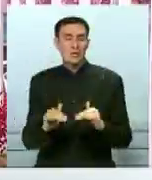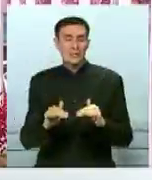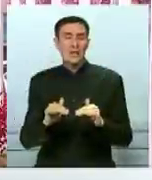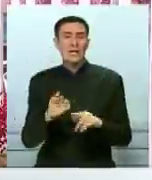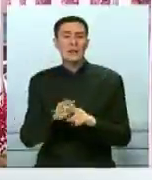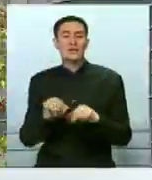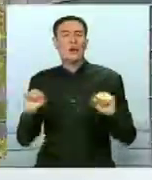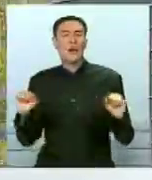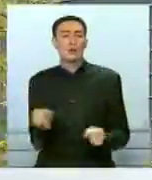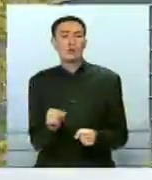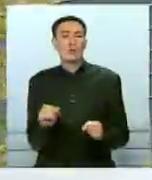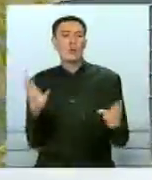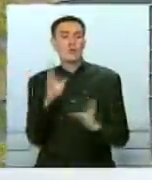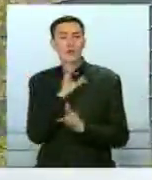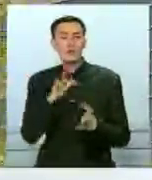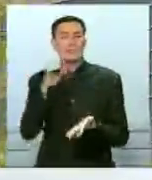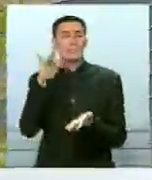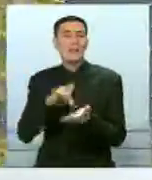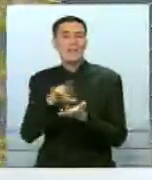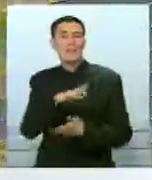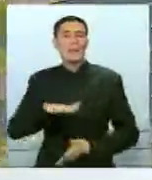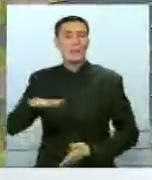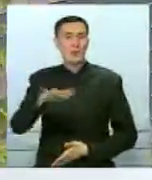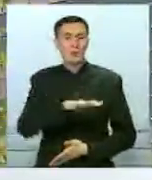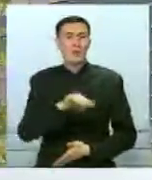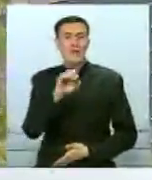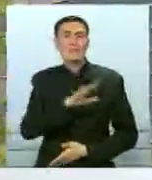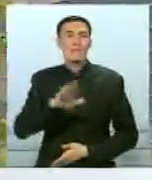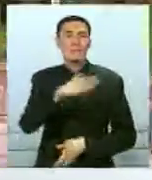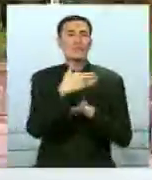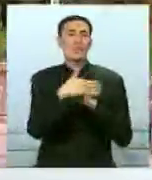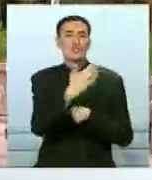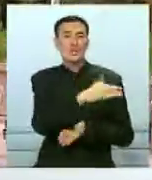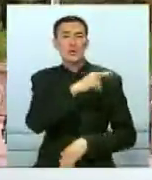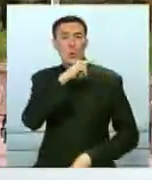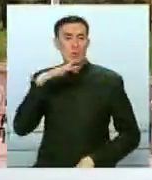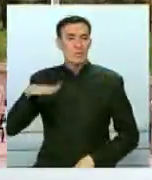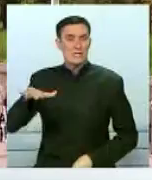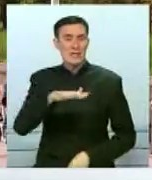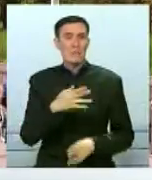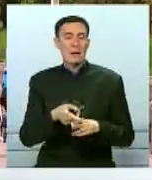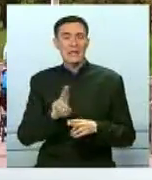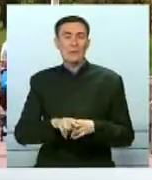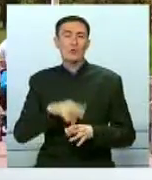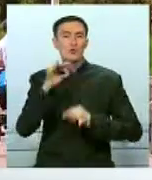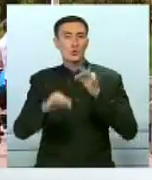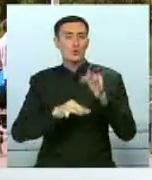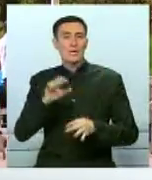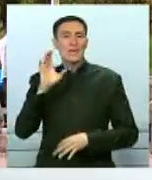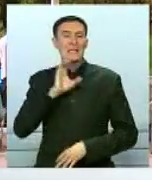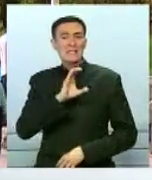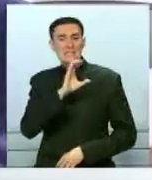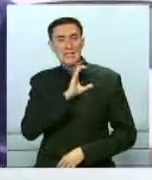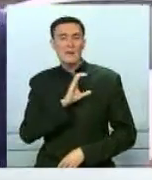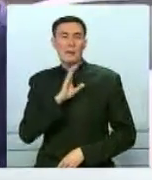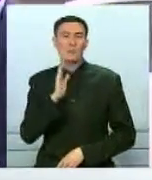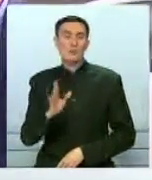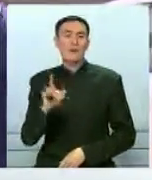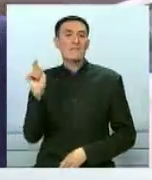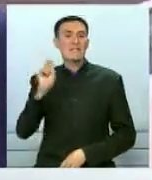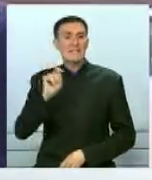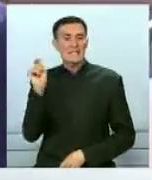поступлению холодных воздушных масс из центральных районов европейской части россии поэтому ближайшие сутки на северо-западе страны а